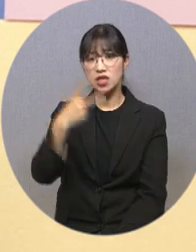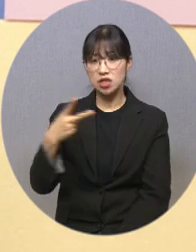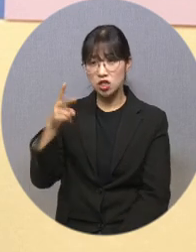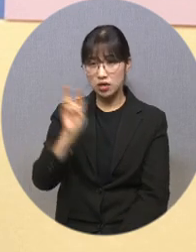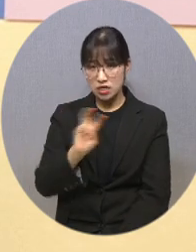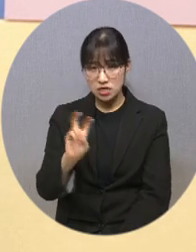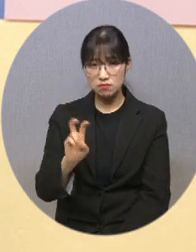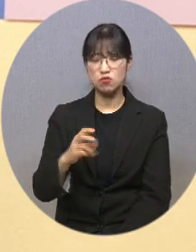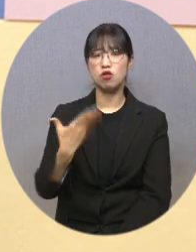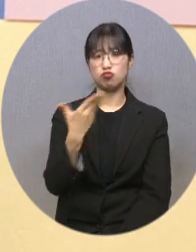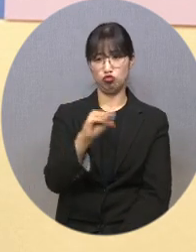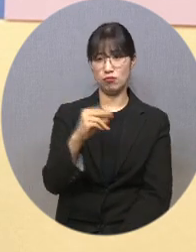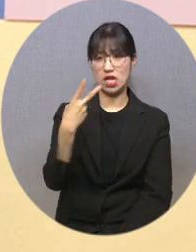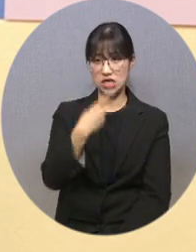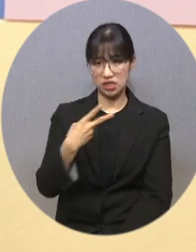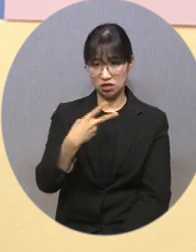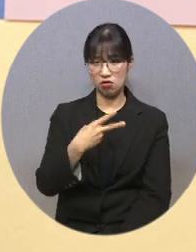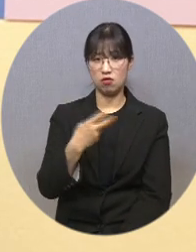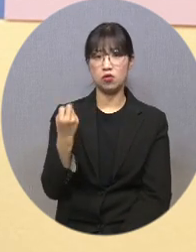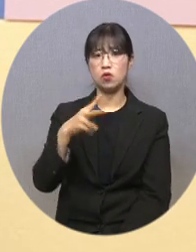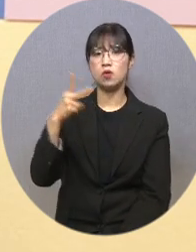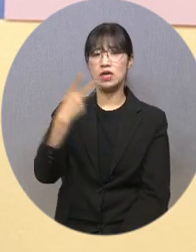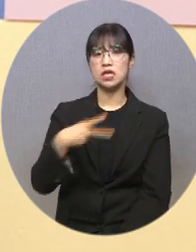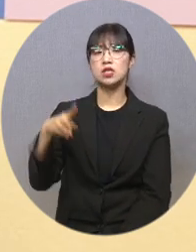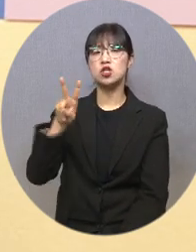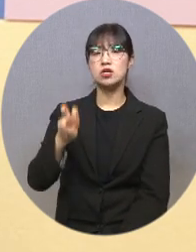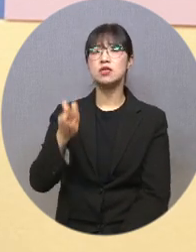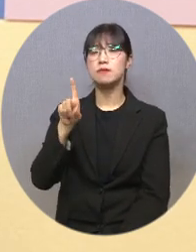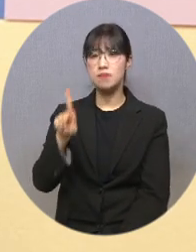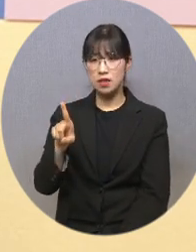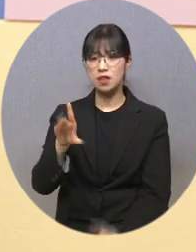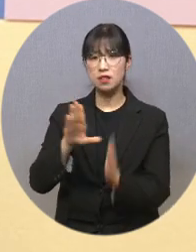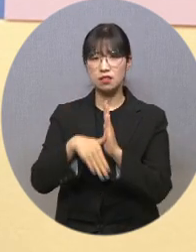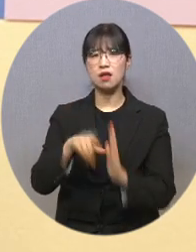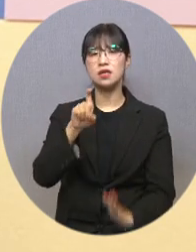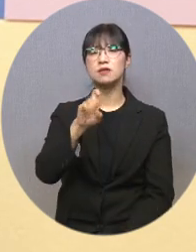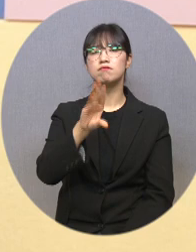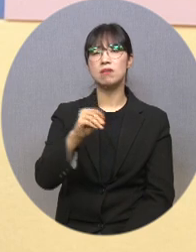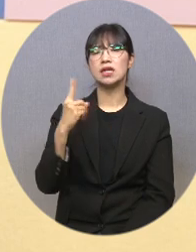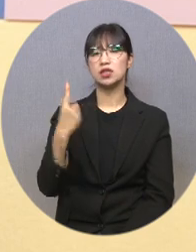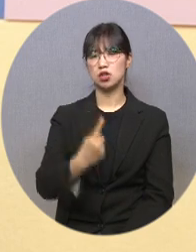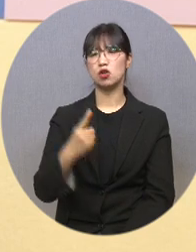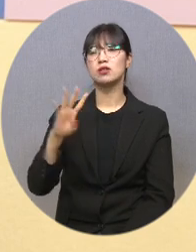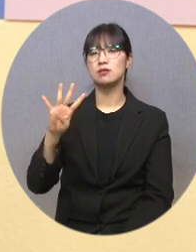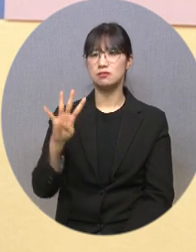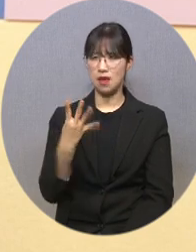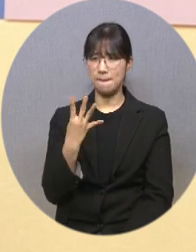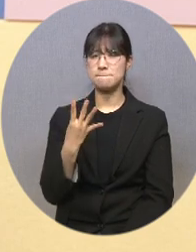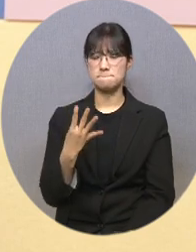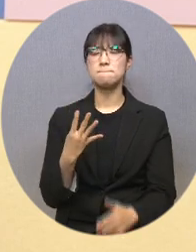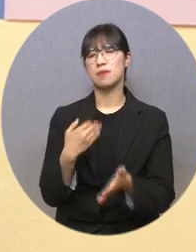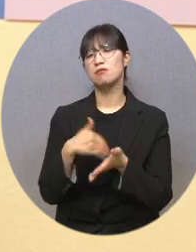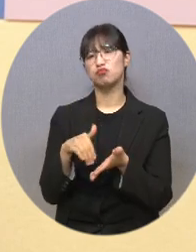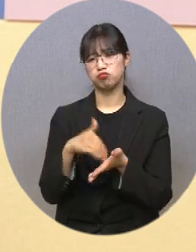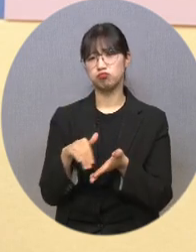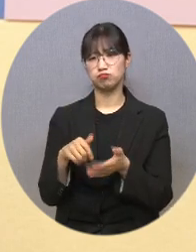2020년에 9만 2천 명, 그리고 2021년에 10만 1,400 명 정도 된